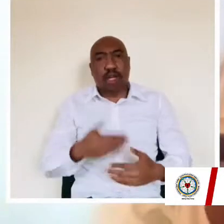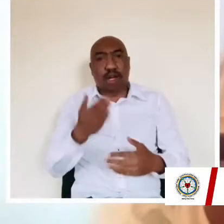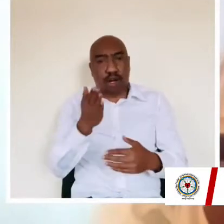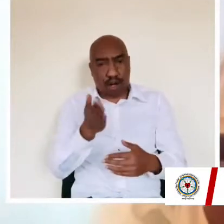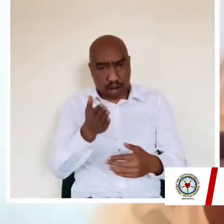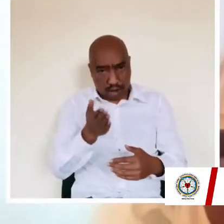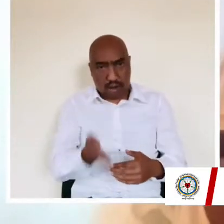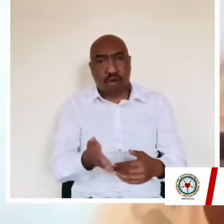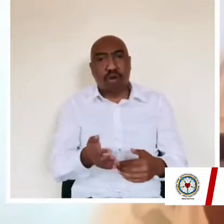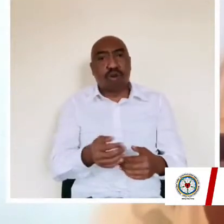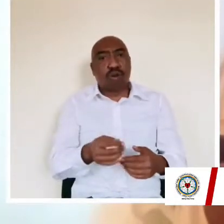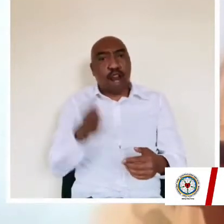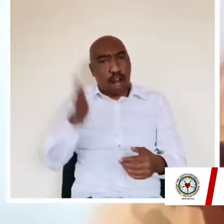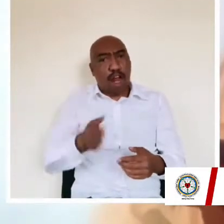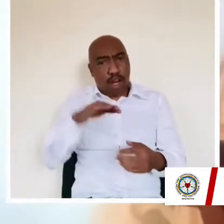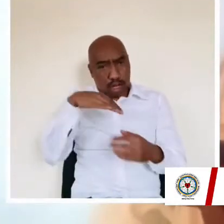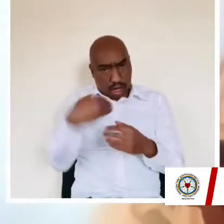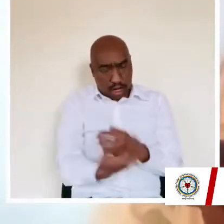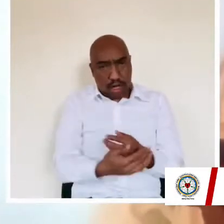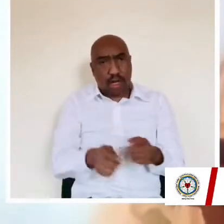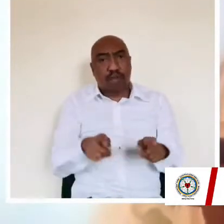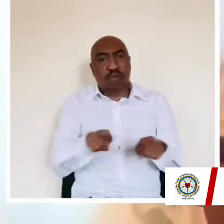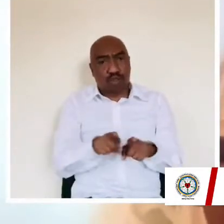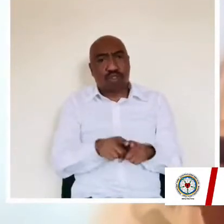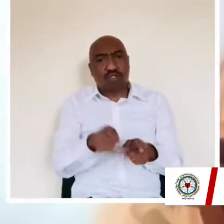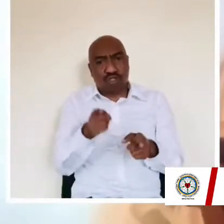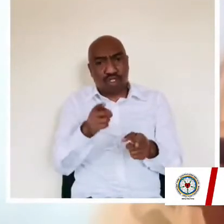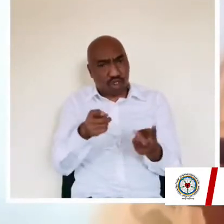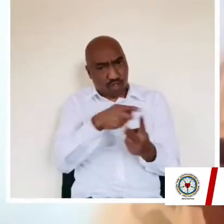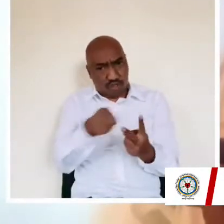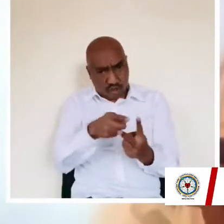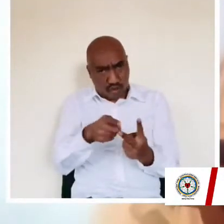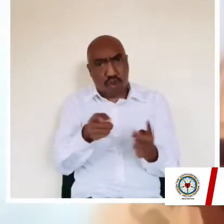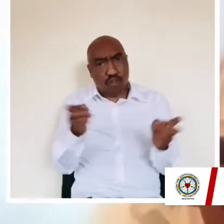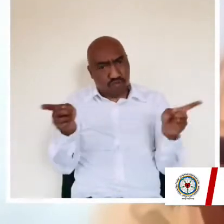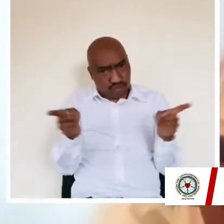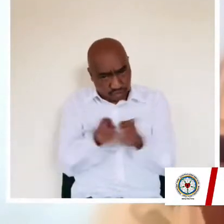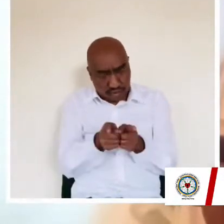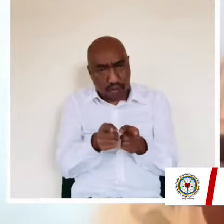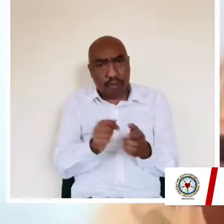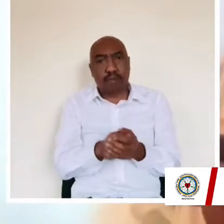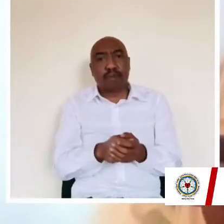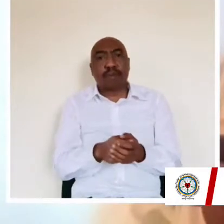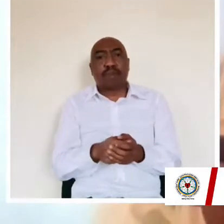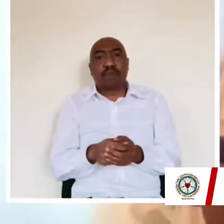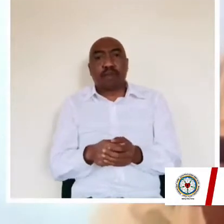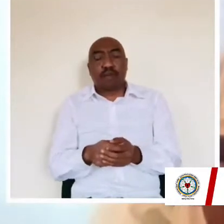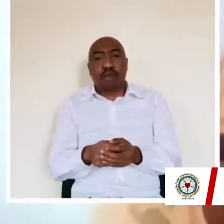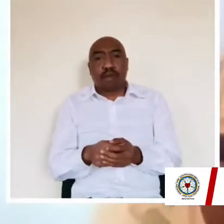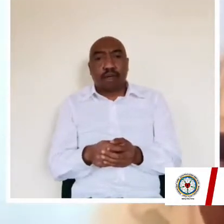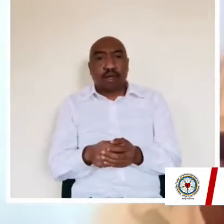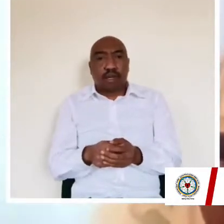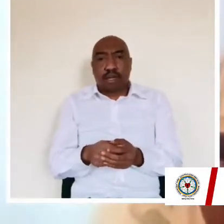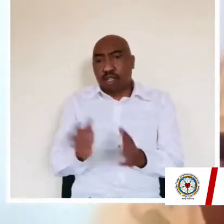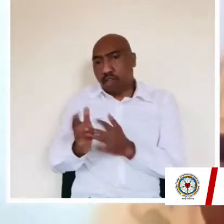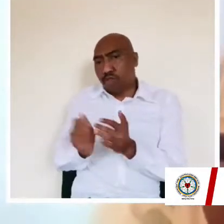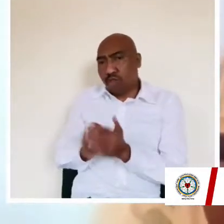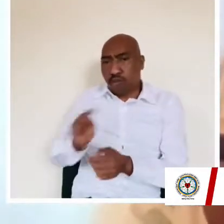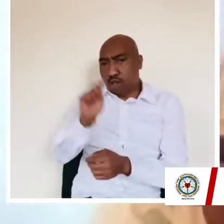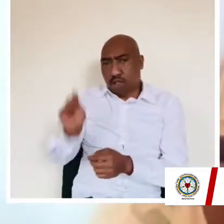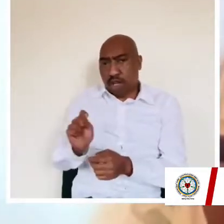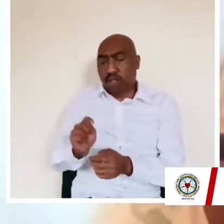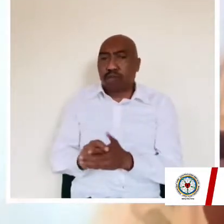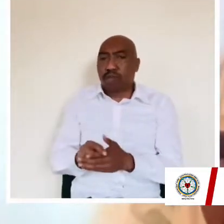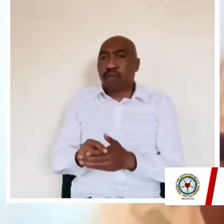prophètes dépendent de ces deux commandements. » Les pharisiens se trouvaient réunis et Jésus leur posa cette question. « Qu'en pensez-vous du